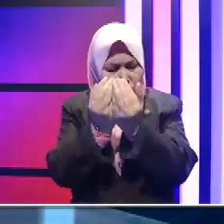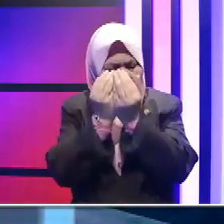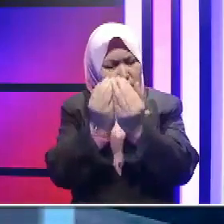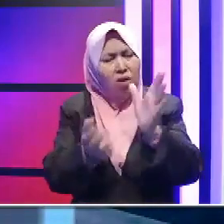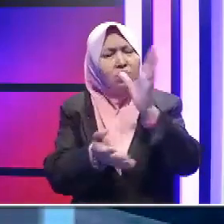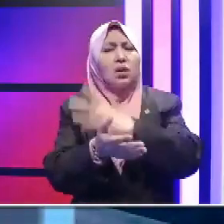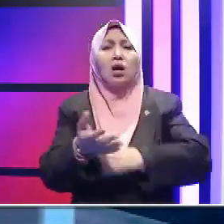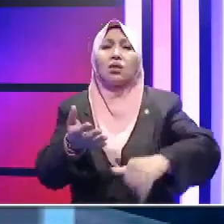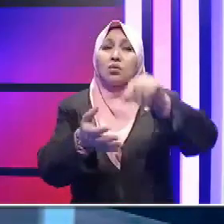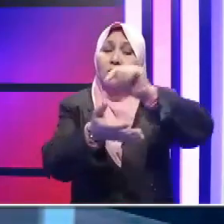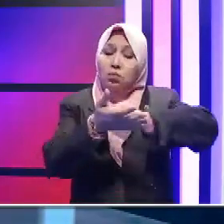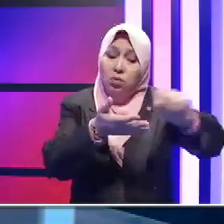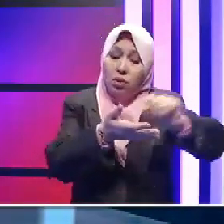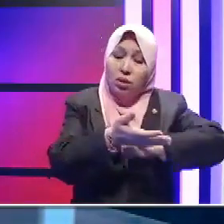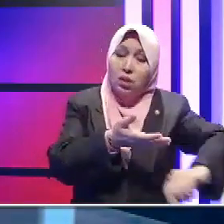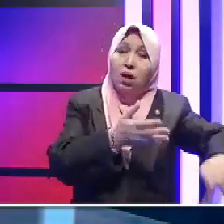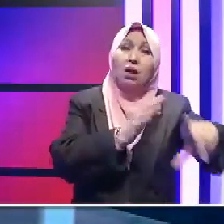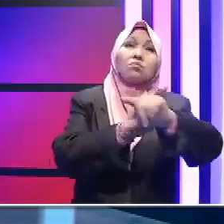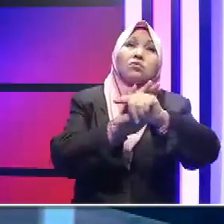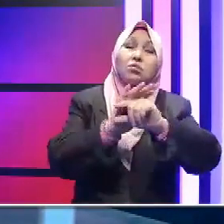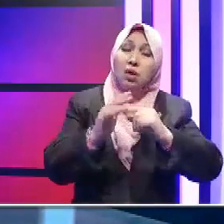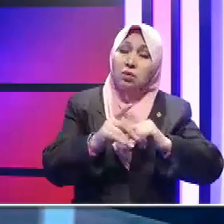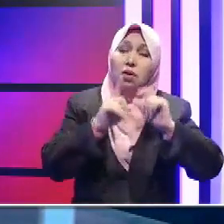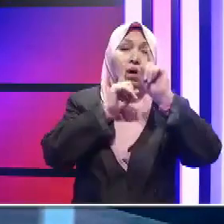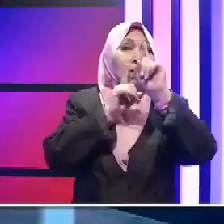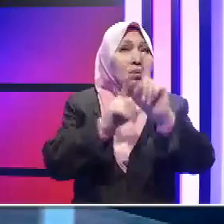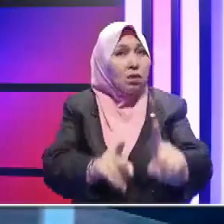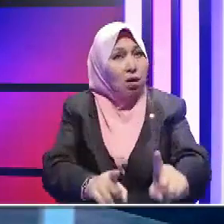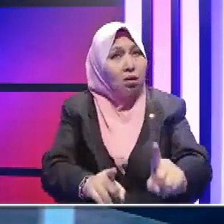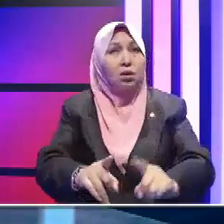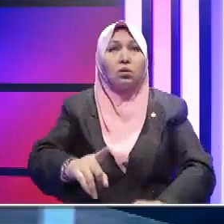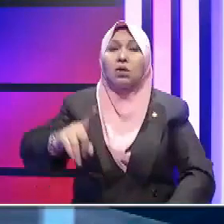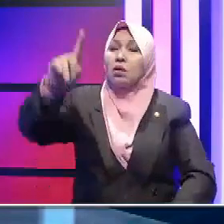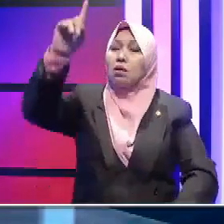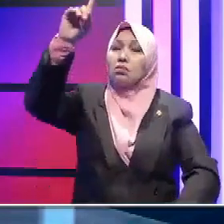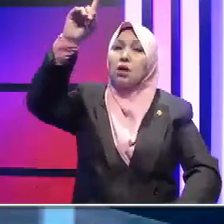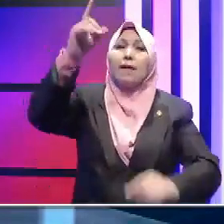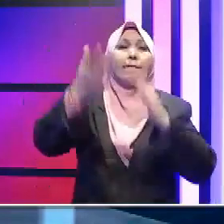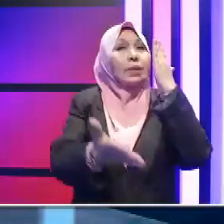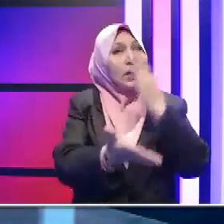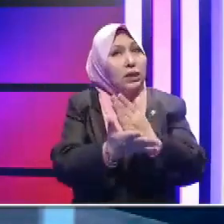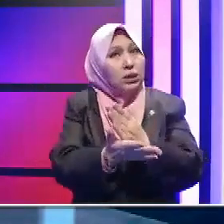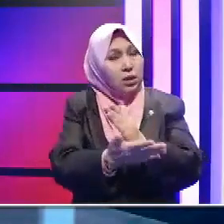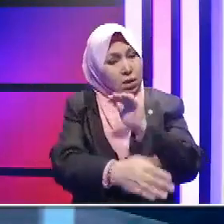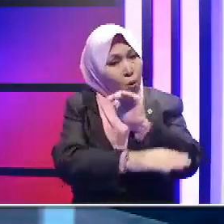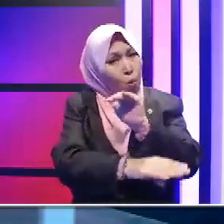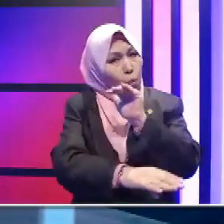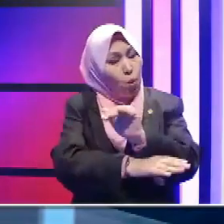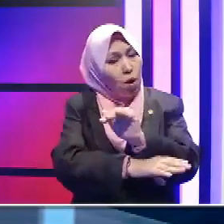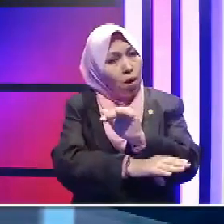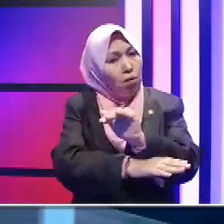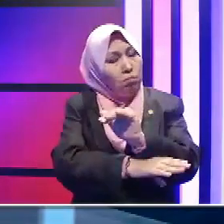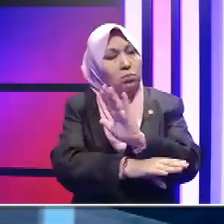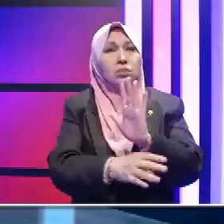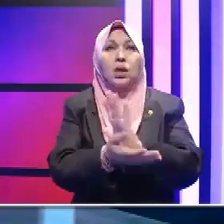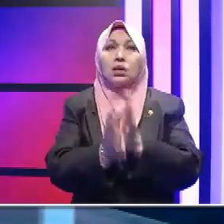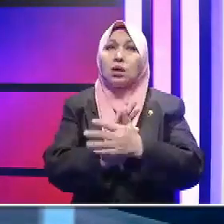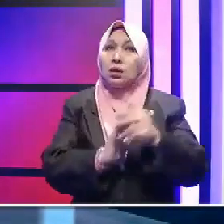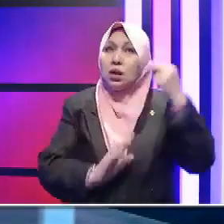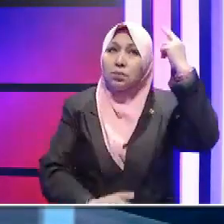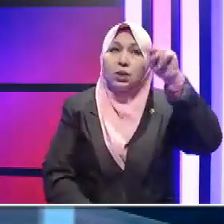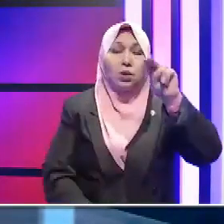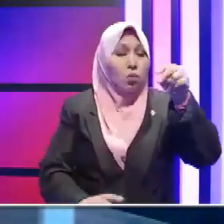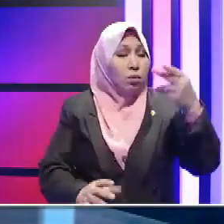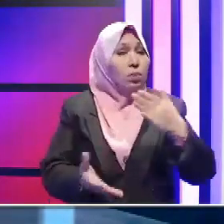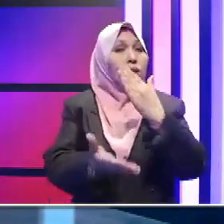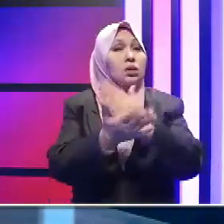surah Nuh ini kerana Baginda telah diarahkan Allah berhenti berdakwah Sunan binuh ini mau berdakwah